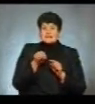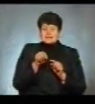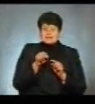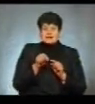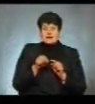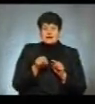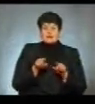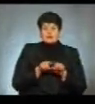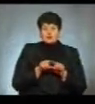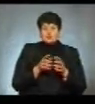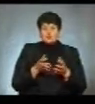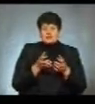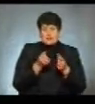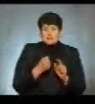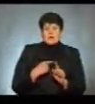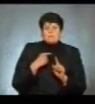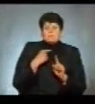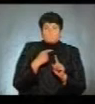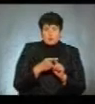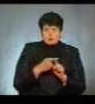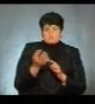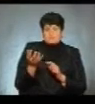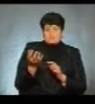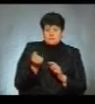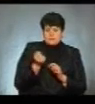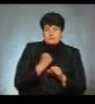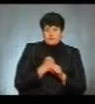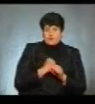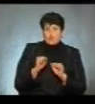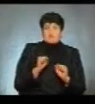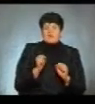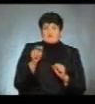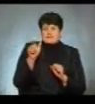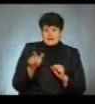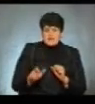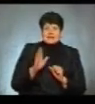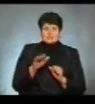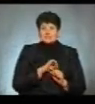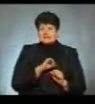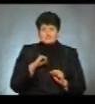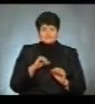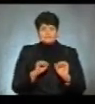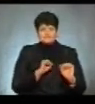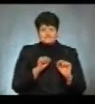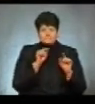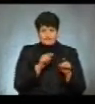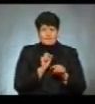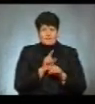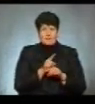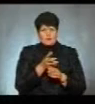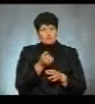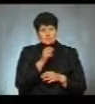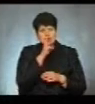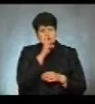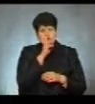з того самого утримання, плюс ми з вами наймаємо управителя, який замість нас буде управляти, ну і відповідно отримувати за